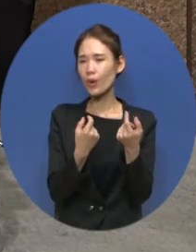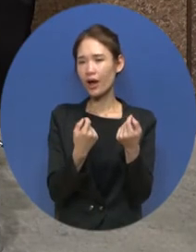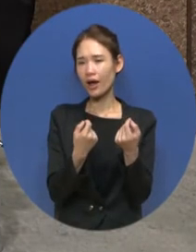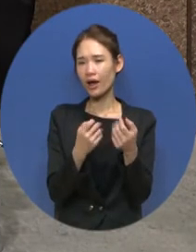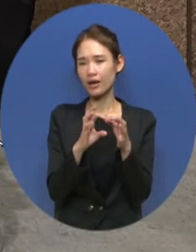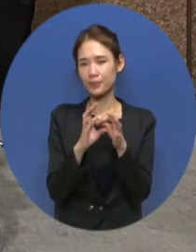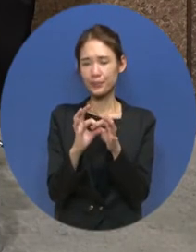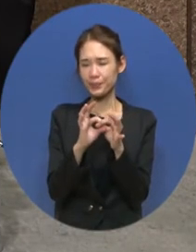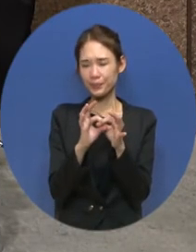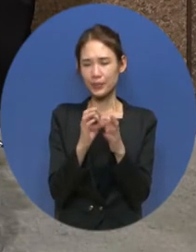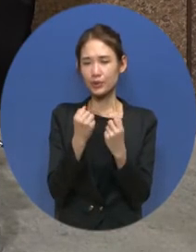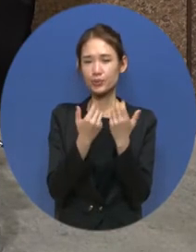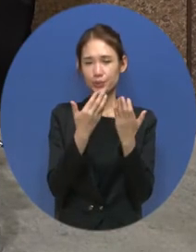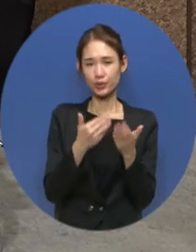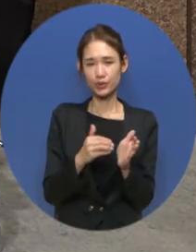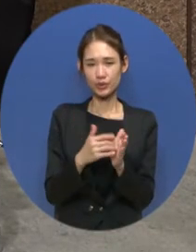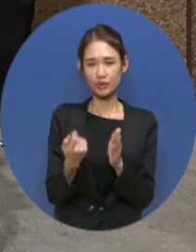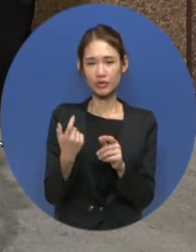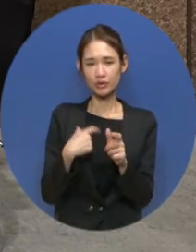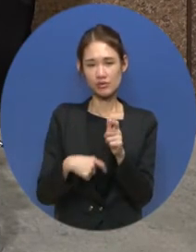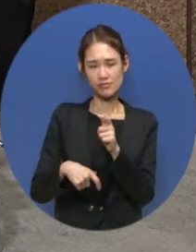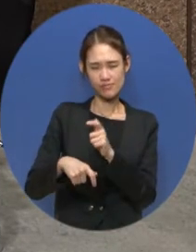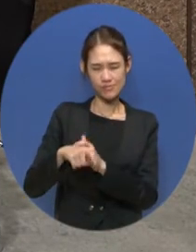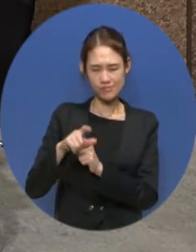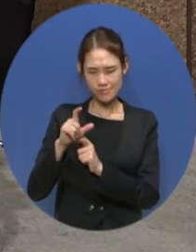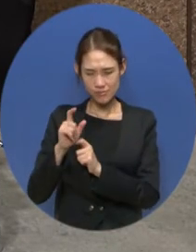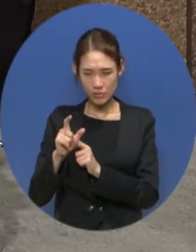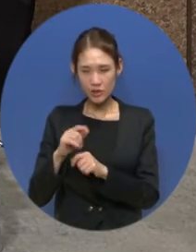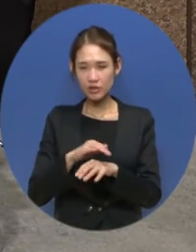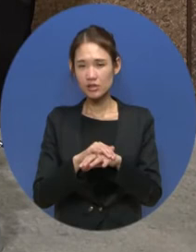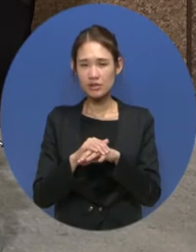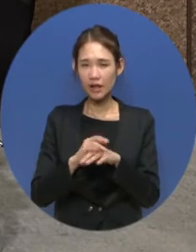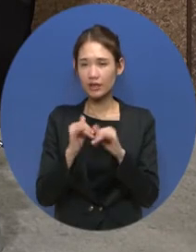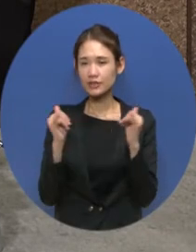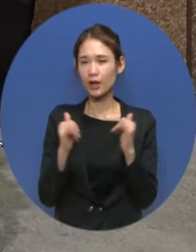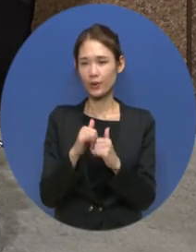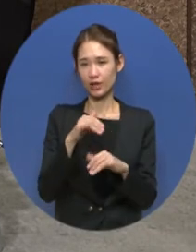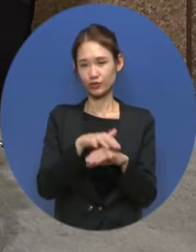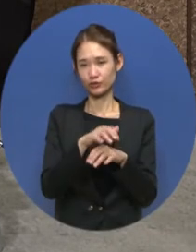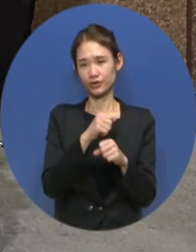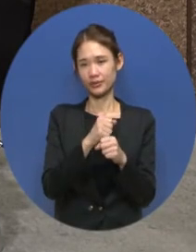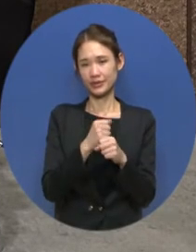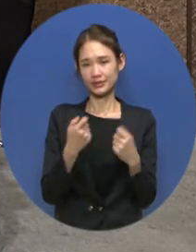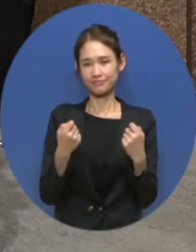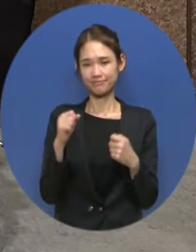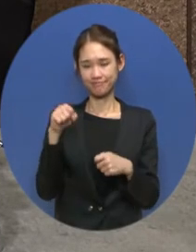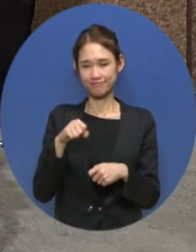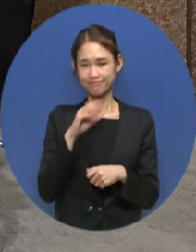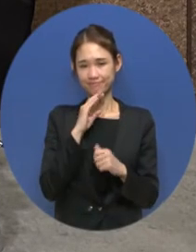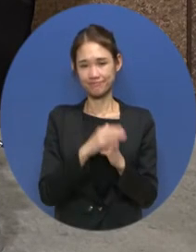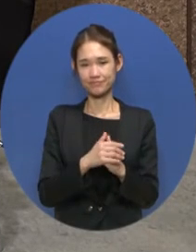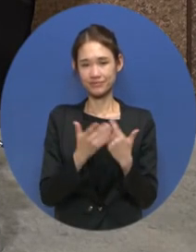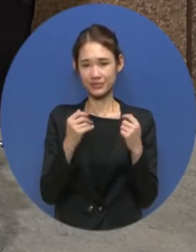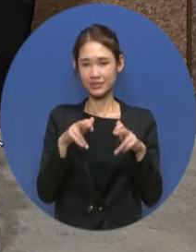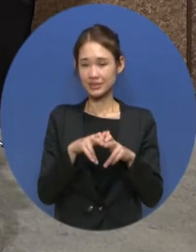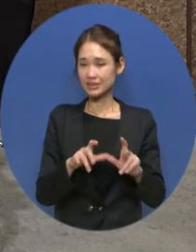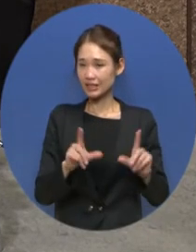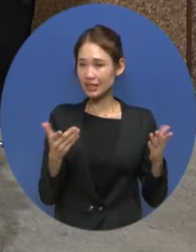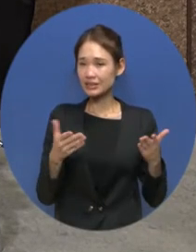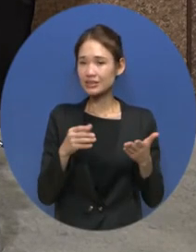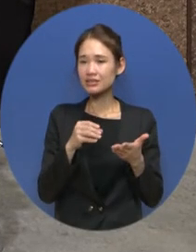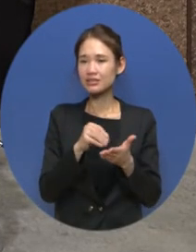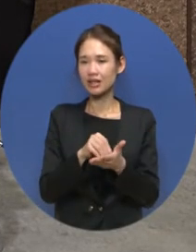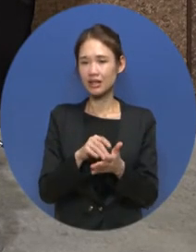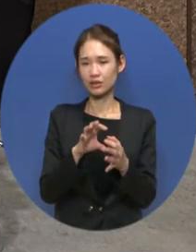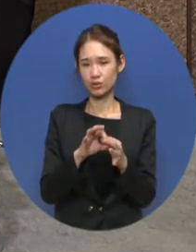맥락으로 말씀해 네. 주셨는데 그랬을 때 더 튼튼한 이 사회적 구조가 만들어질 수 있다고 생각이 들거든요. 네, 그렇죠. 네. 네. 그러니까 이런 장애인 일자리